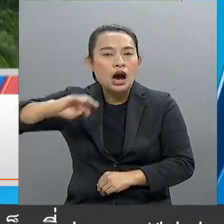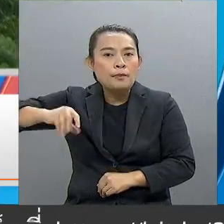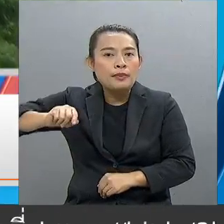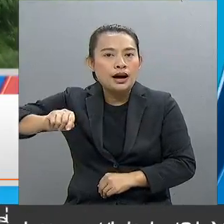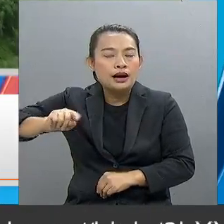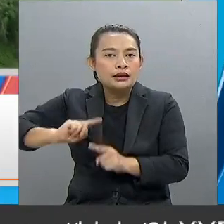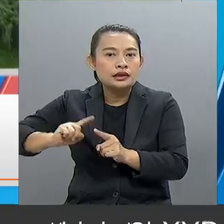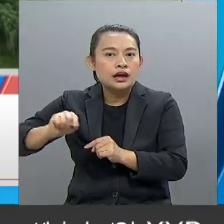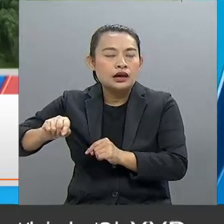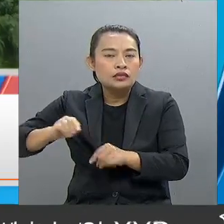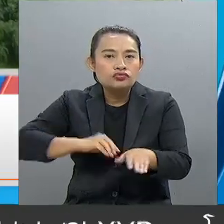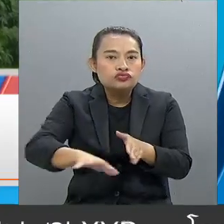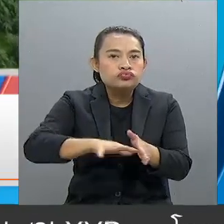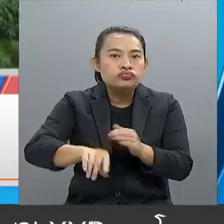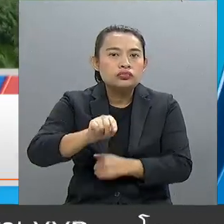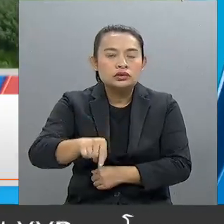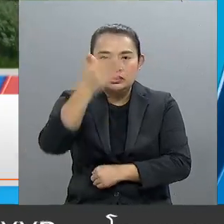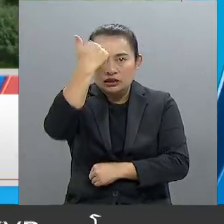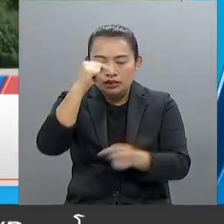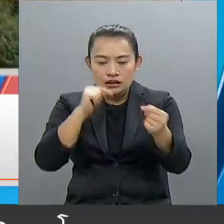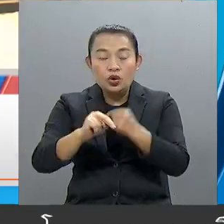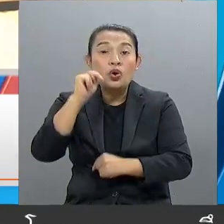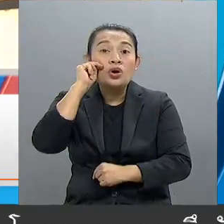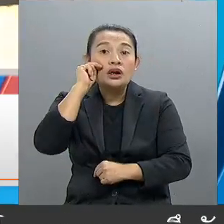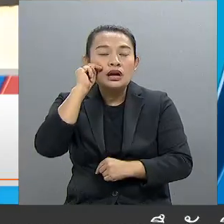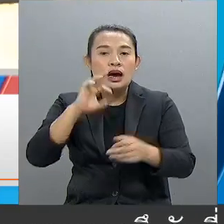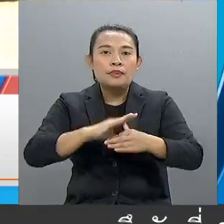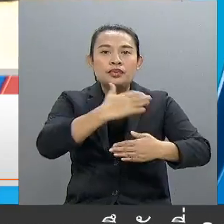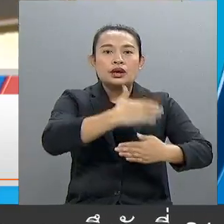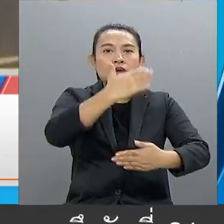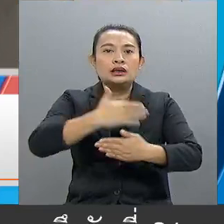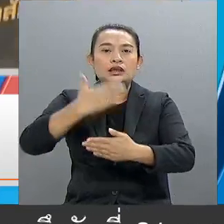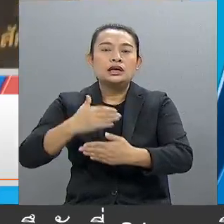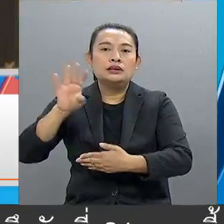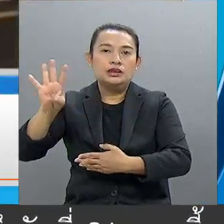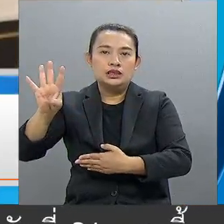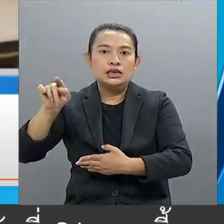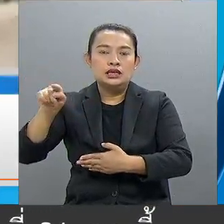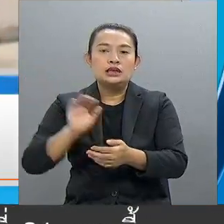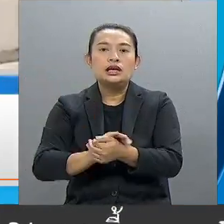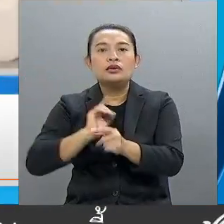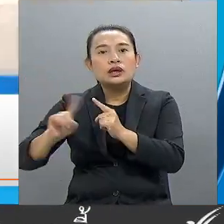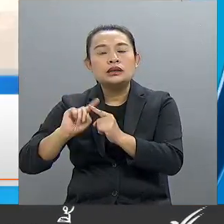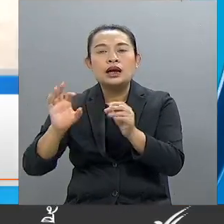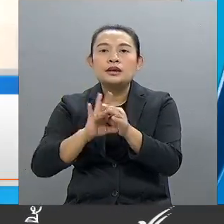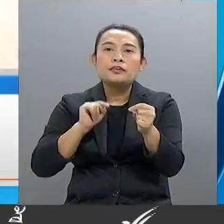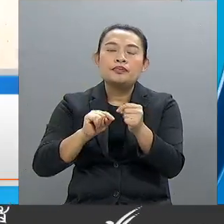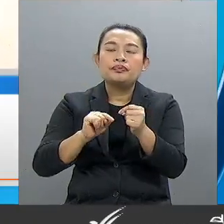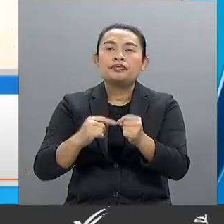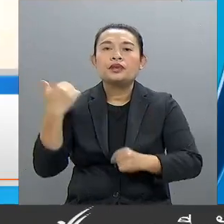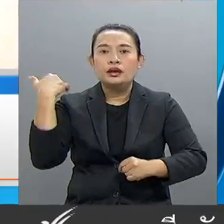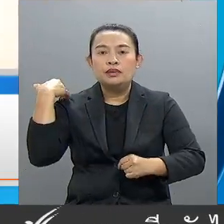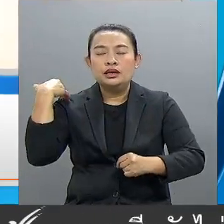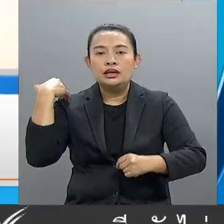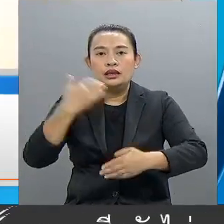องจากว่าปริมาณน้ำต้นทุนนะใน4เขื่อนหลักที่เรามีคือเขื่อนภูมิพลสิริกิติ์นะเขื่อนแควน้อยเขื่อนแปดป่าสักเนี่ยที่จะม